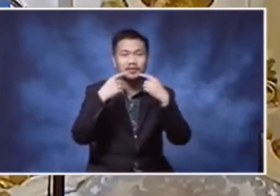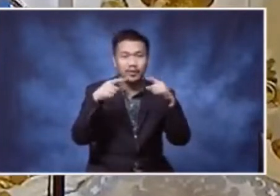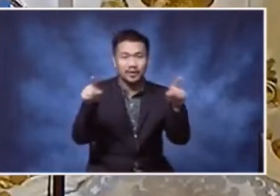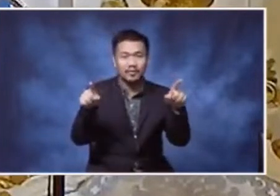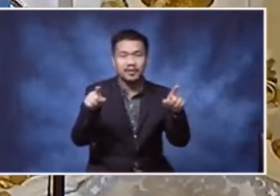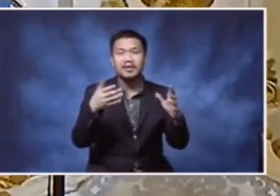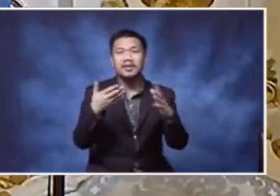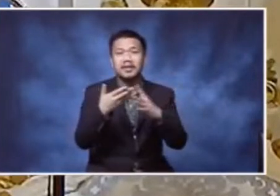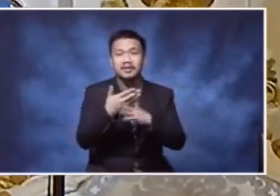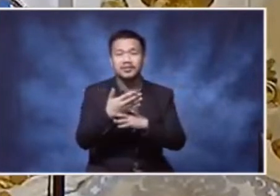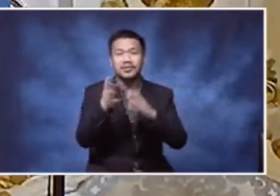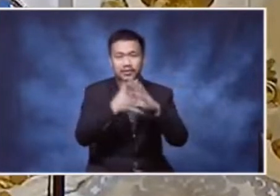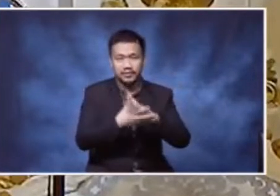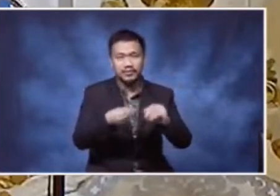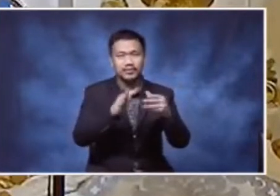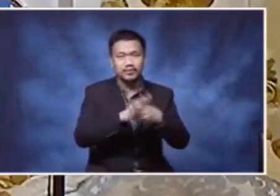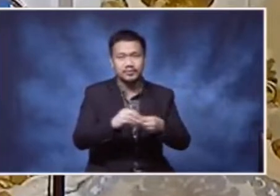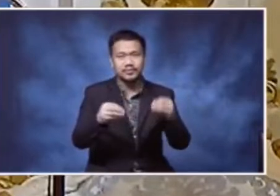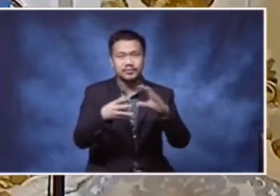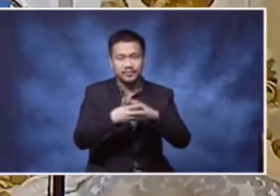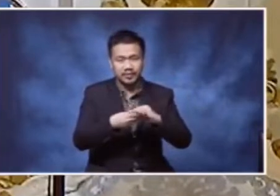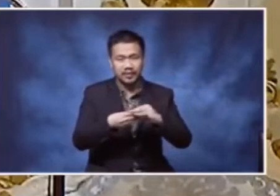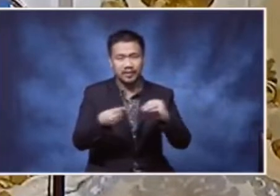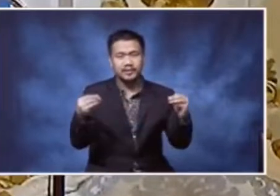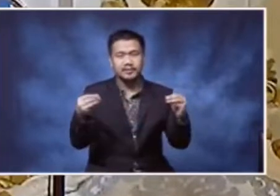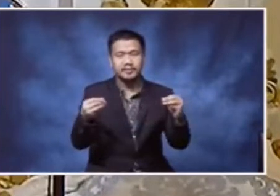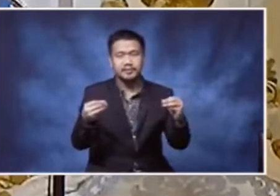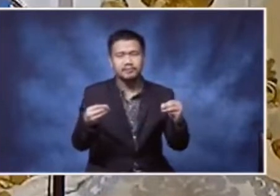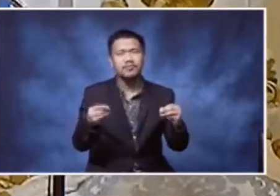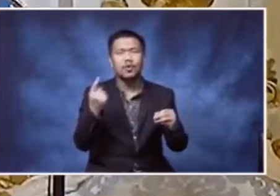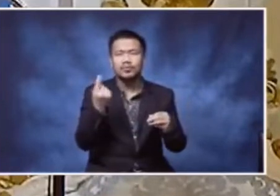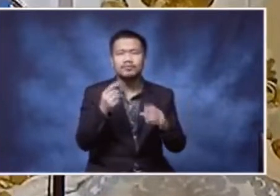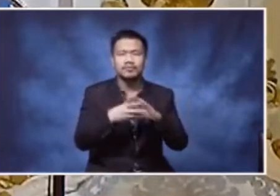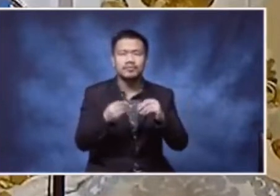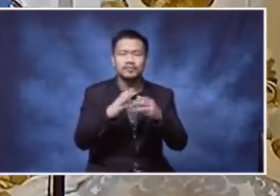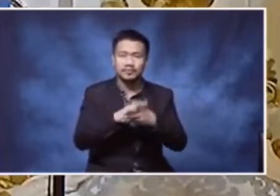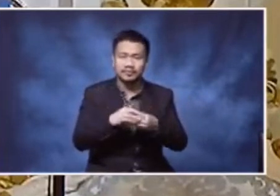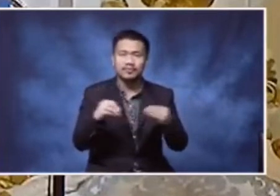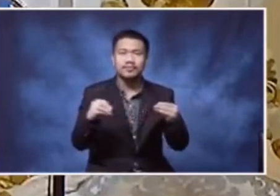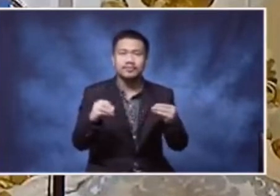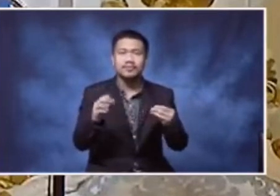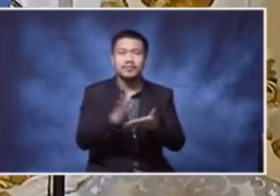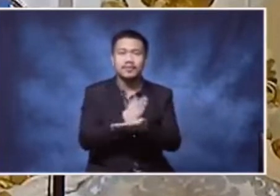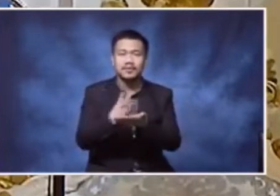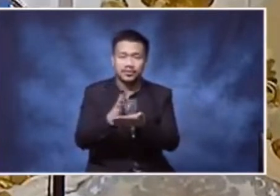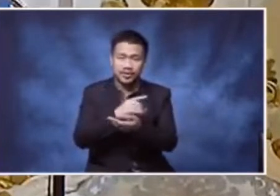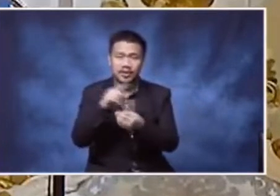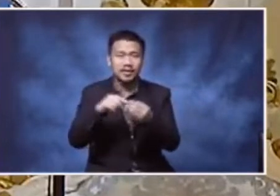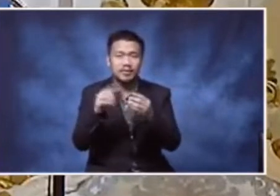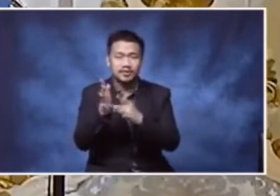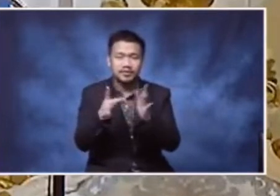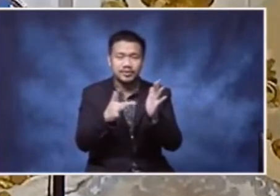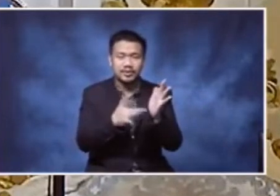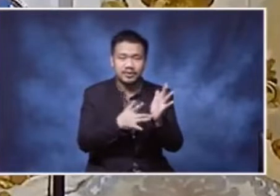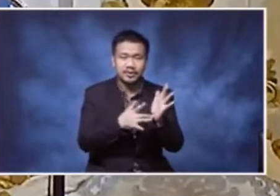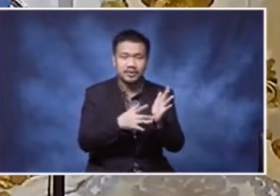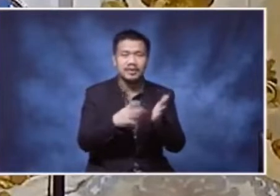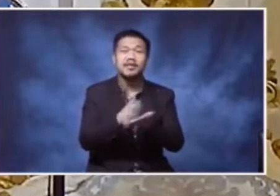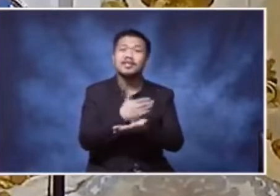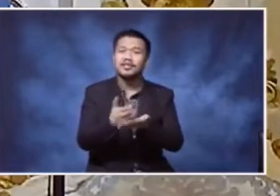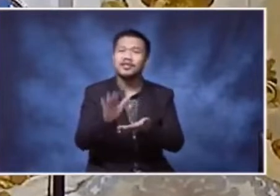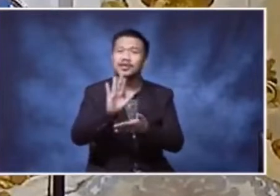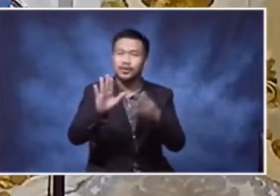ang kwentuhan. Kwentuhan lang. Ikwento lang si Jesus. Ikwento lang ang saya